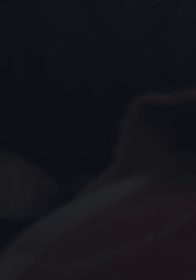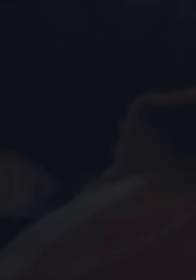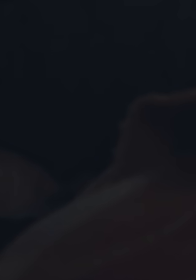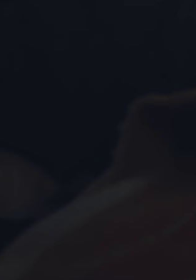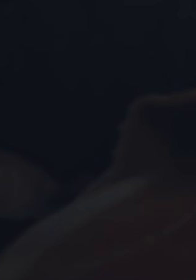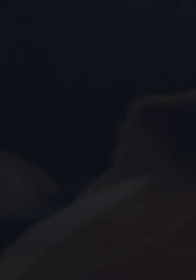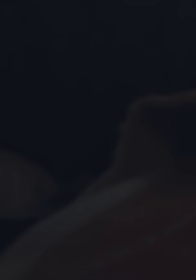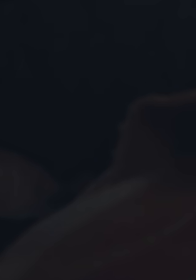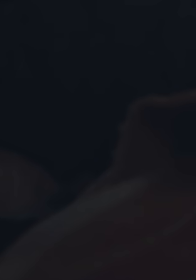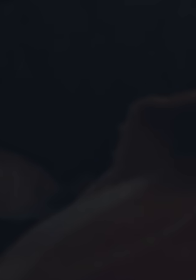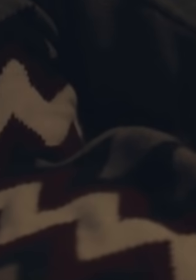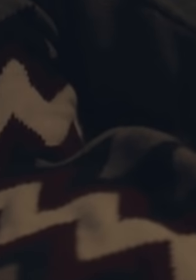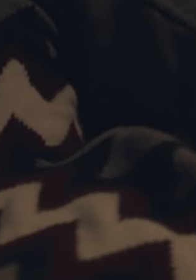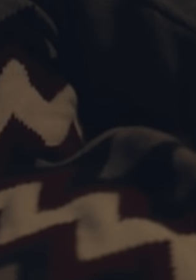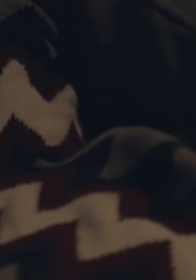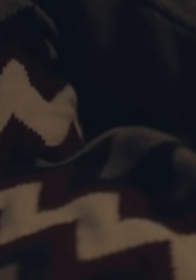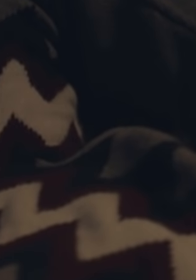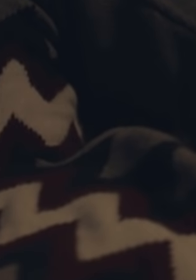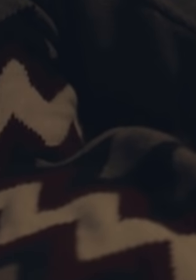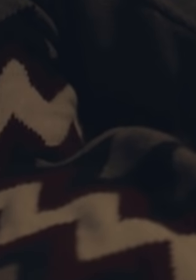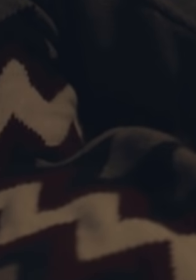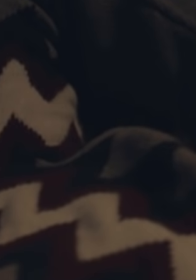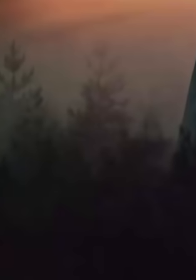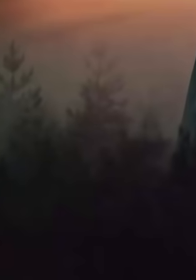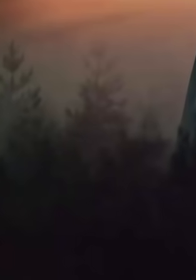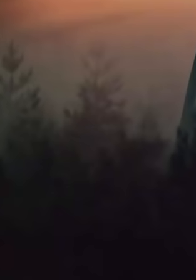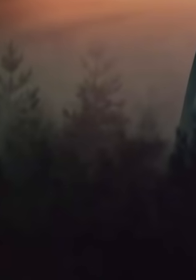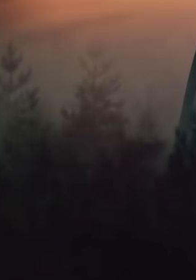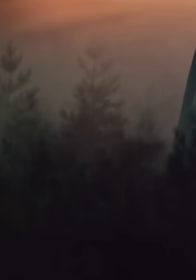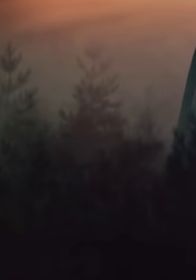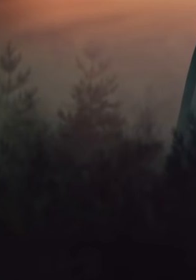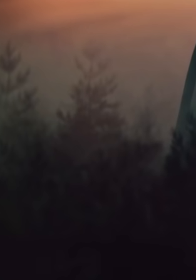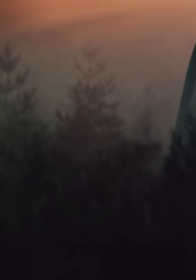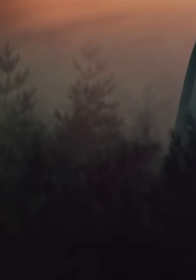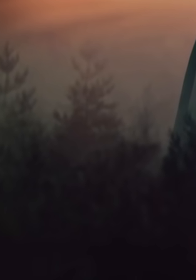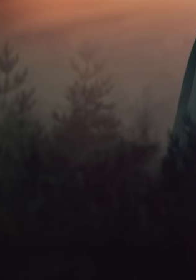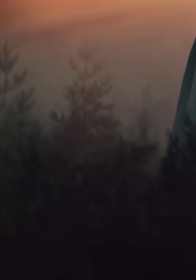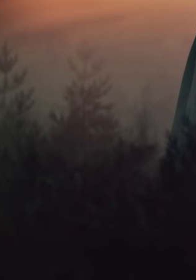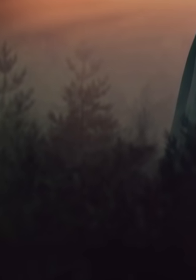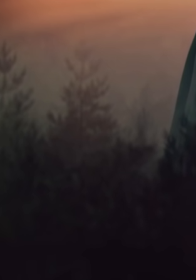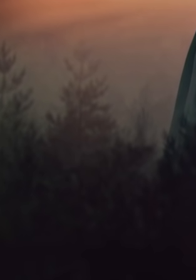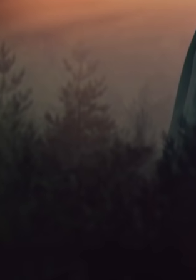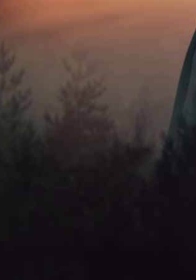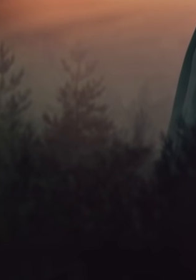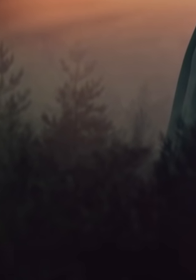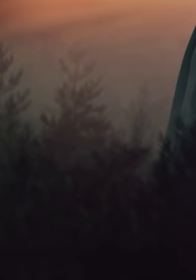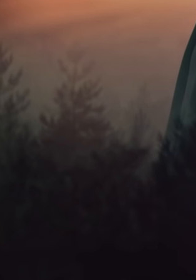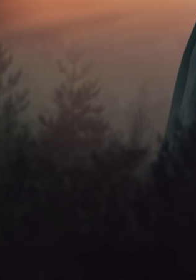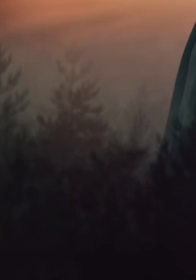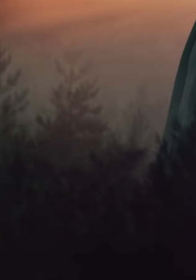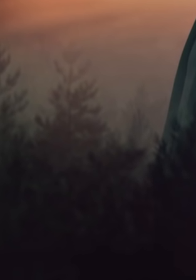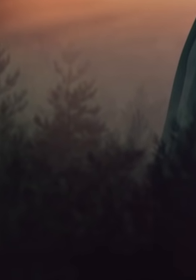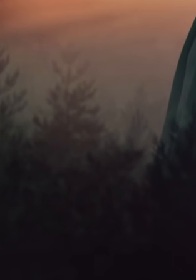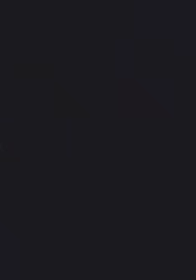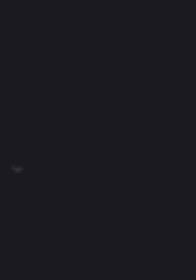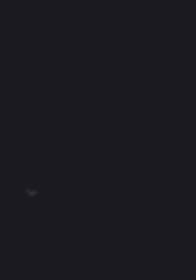אתה חייב לצדנו בית שמש, אחי. בעזרת השם שנה הבאה, אני לא אהיה פה. אלומים, סדרה חדשה. מחר, אחרי חדשות